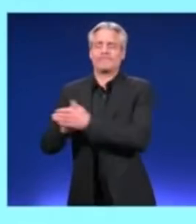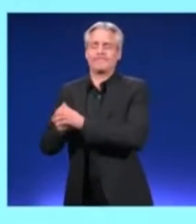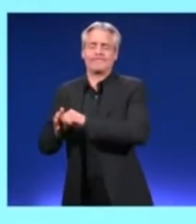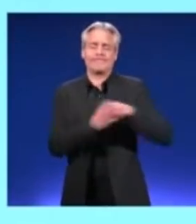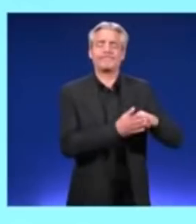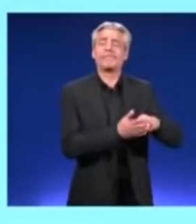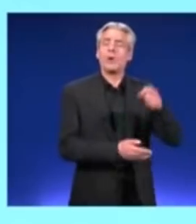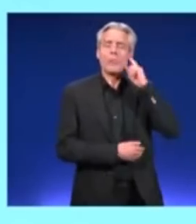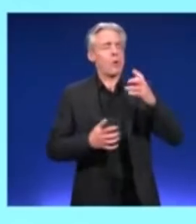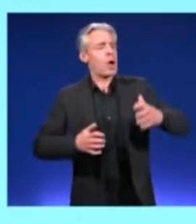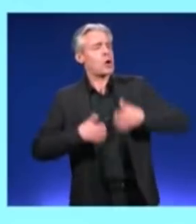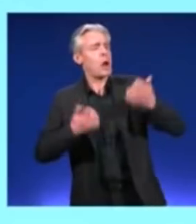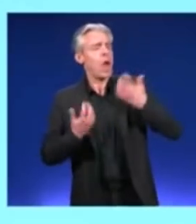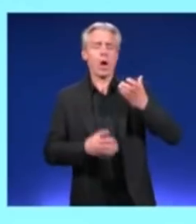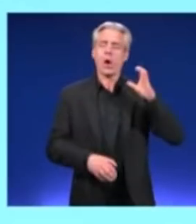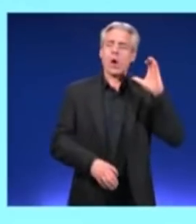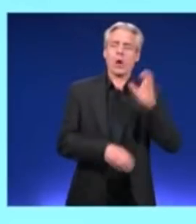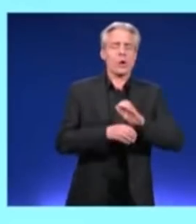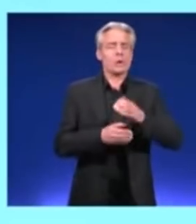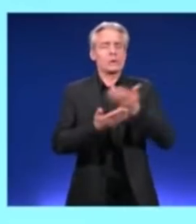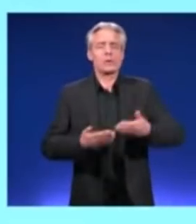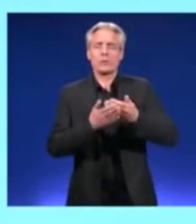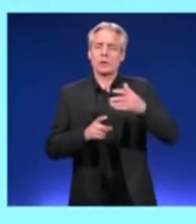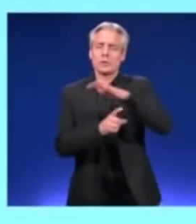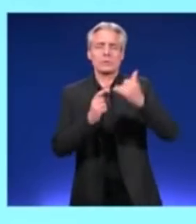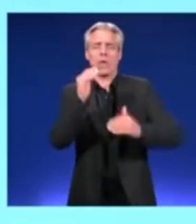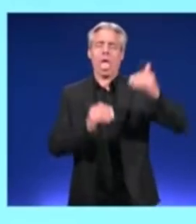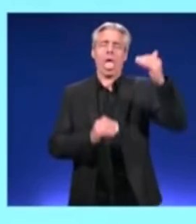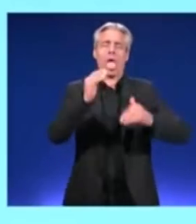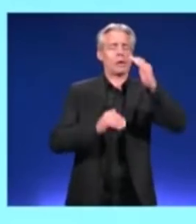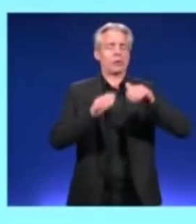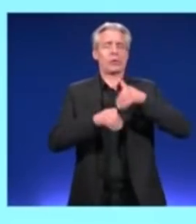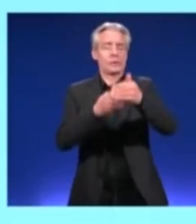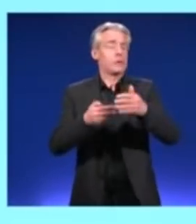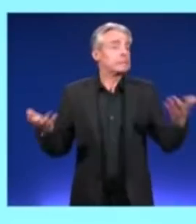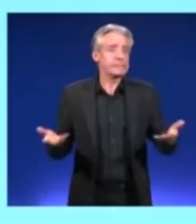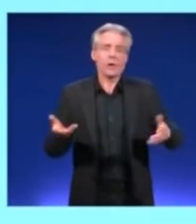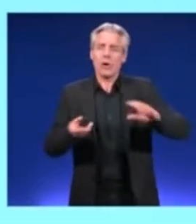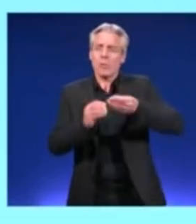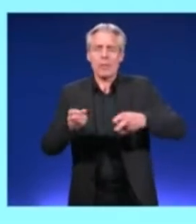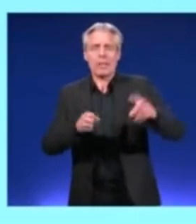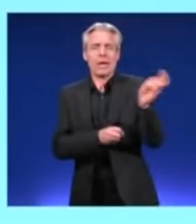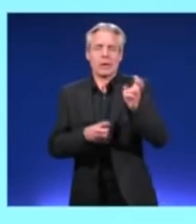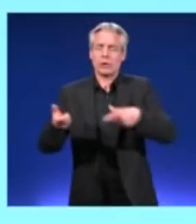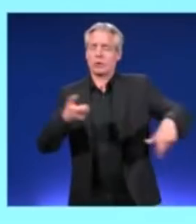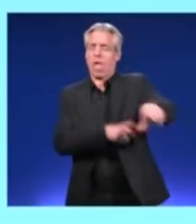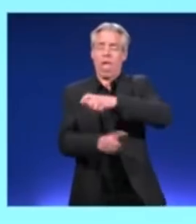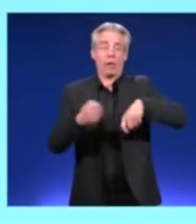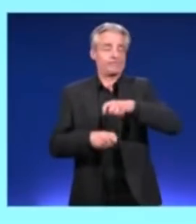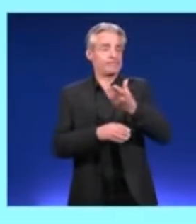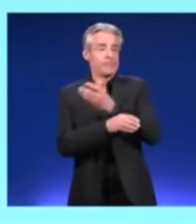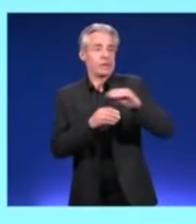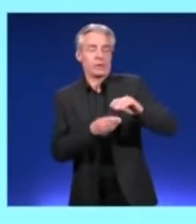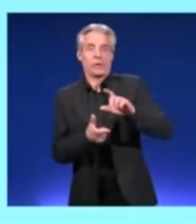parce qu'ils sont en colère face aux inégalités qui persistent, aux désordres écologiques, à l'insécurité